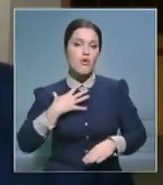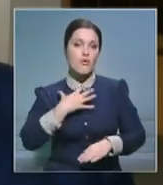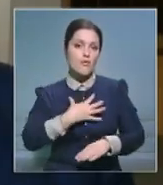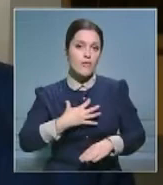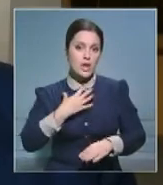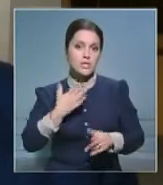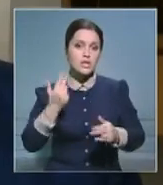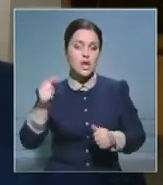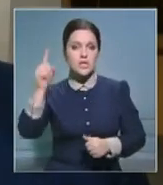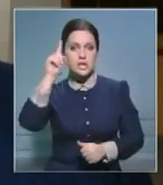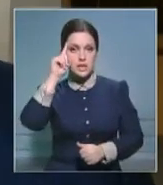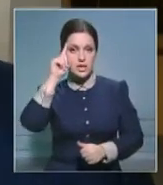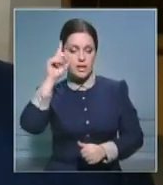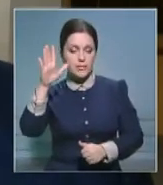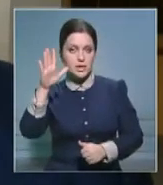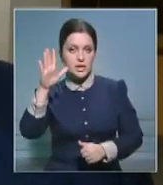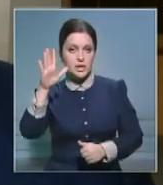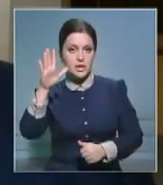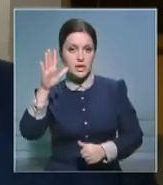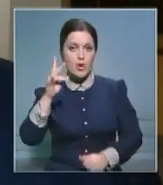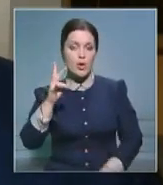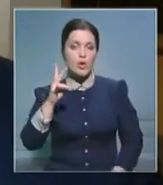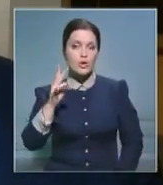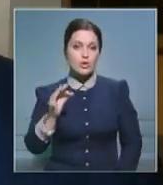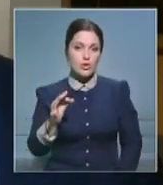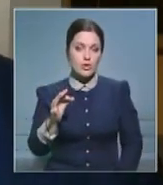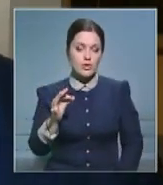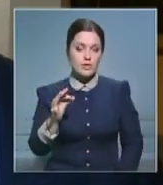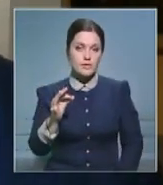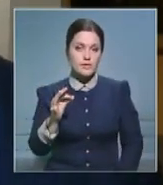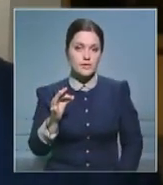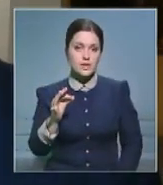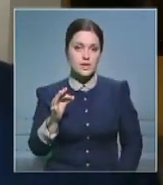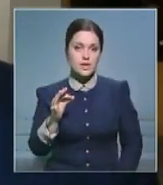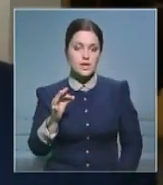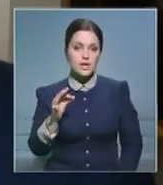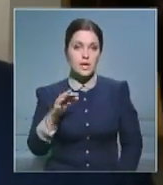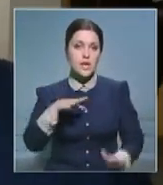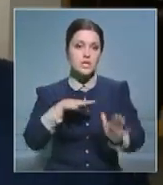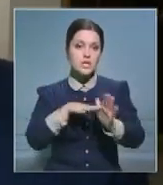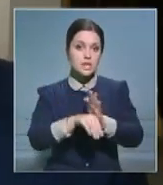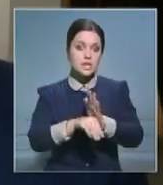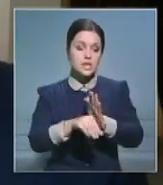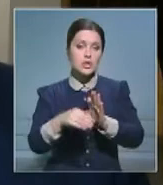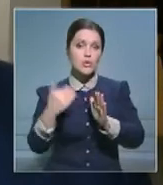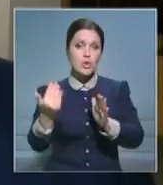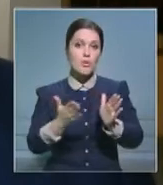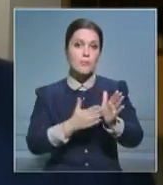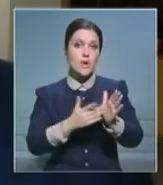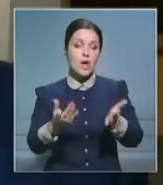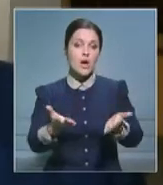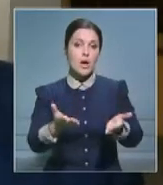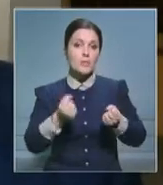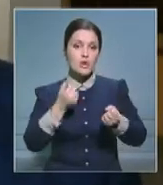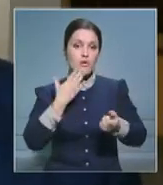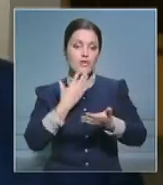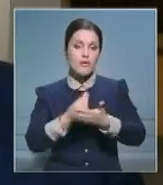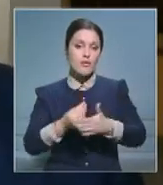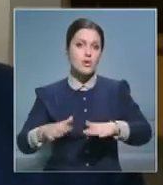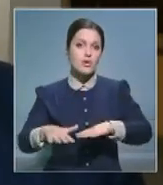как он знаменит. Но среди той премии, которую он получил от своего народа,